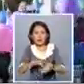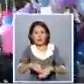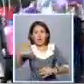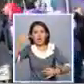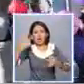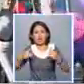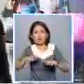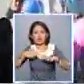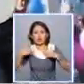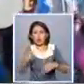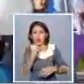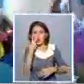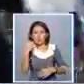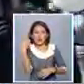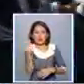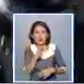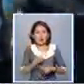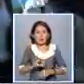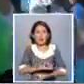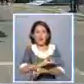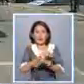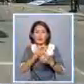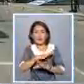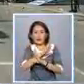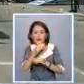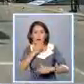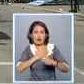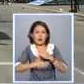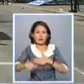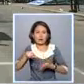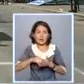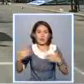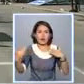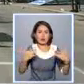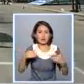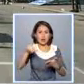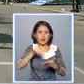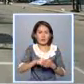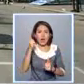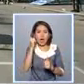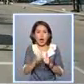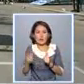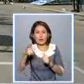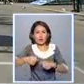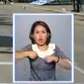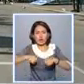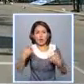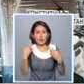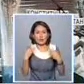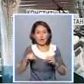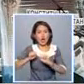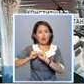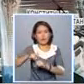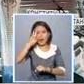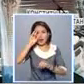сахнаға орнатылған үлкен экраннан көрді. Мерекелік көңіл күйді жергілікті өнерпаздардың концерт көтере түсті. Әрбір азаматтың құқығы мен